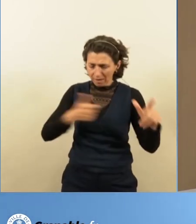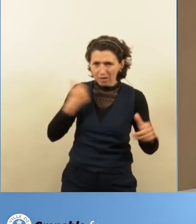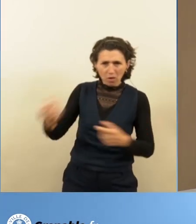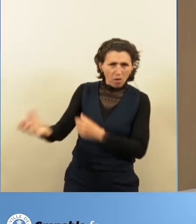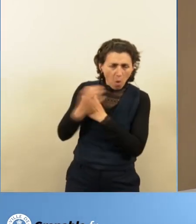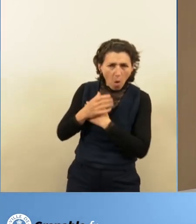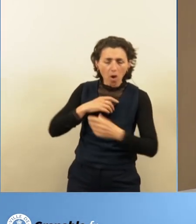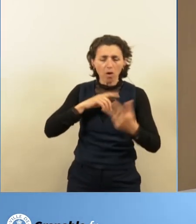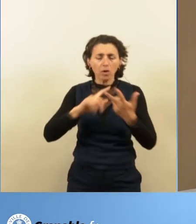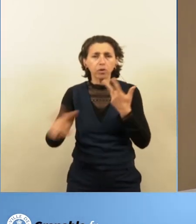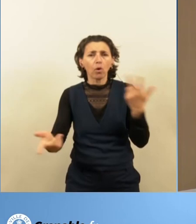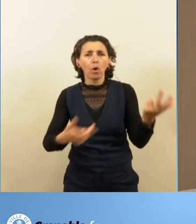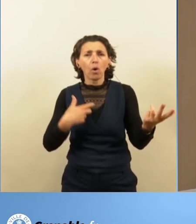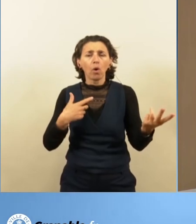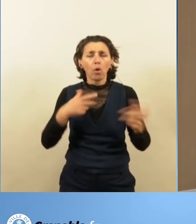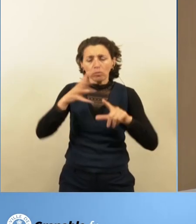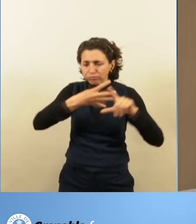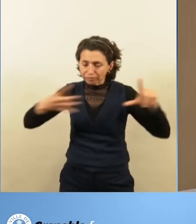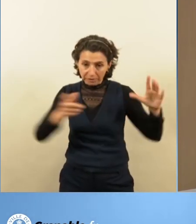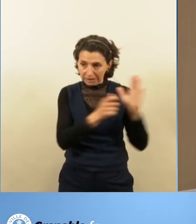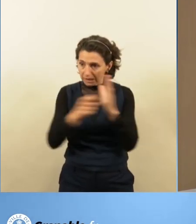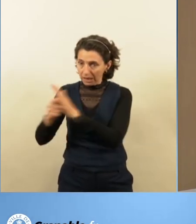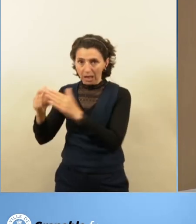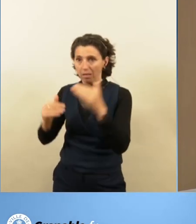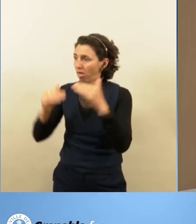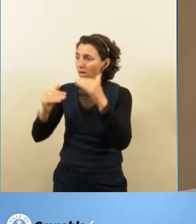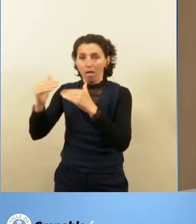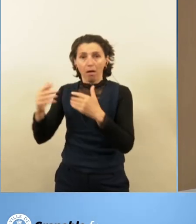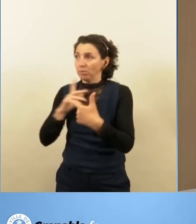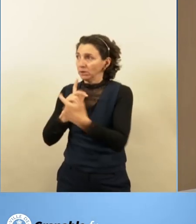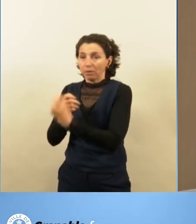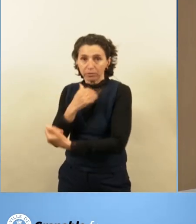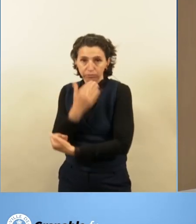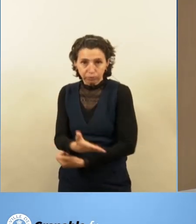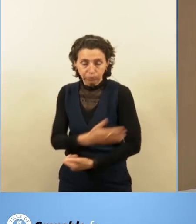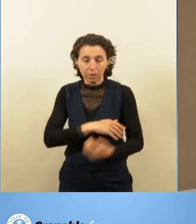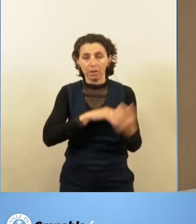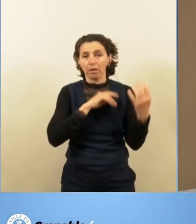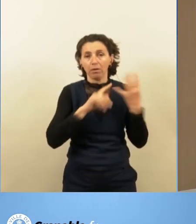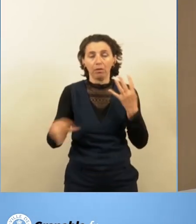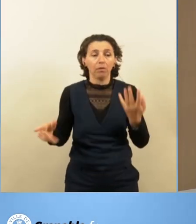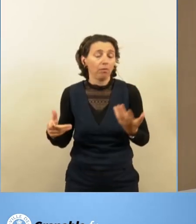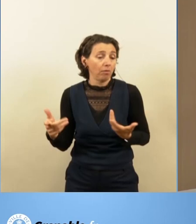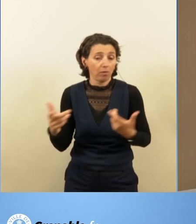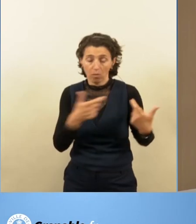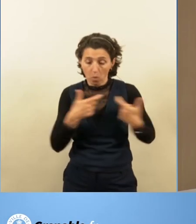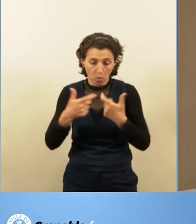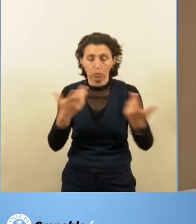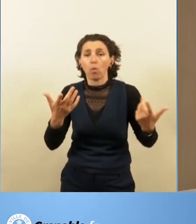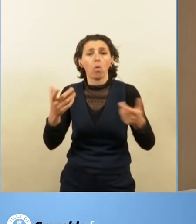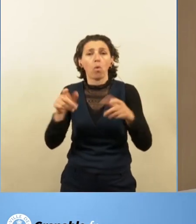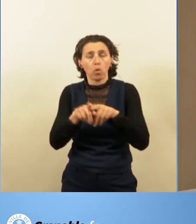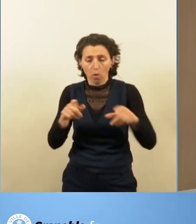calendrier et nouveau d'exigences qui nous permettent pas donc de s'adapter inquiétude sur les contrôles et le bien fondé de la